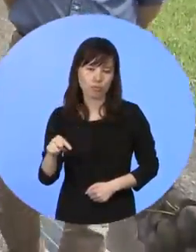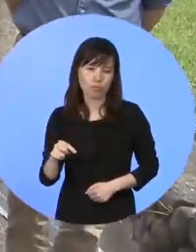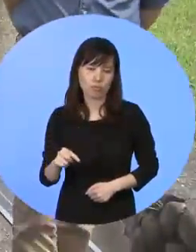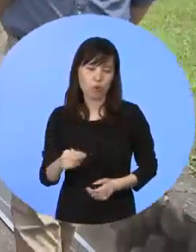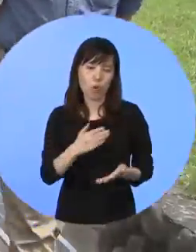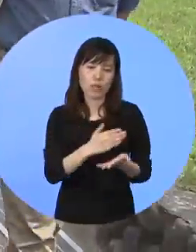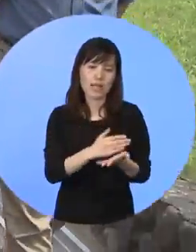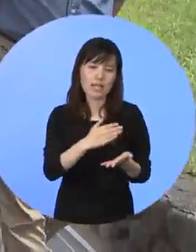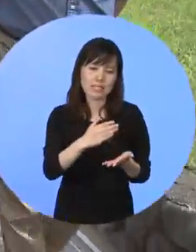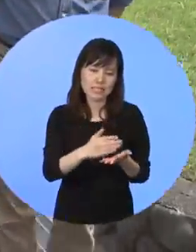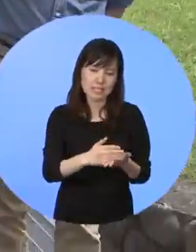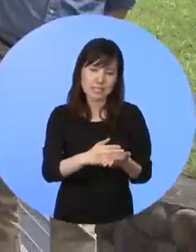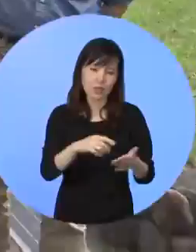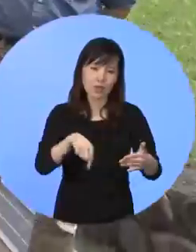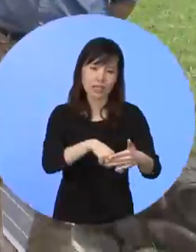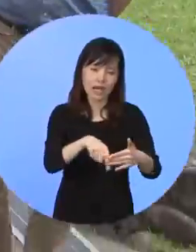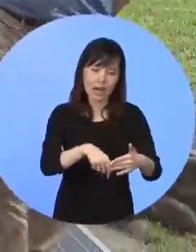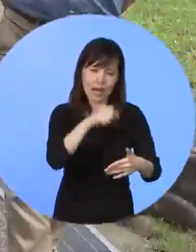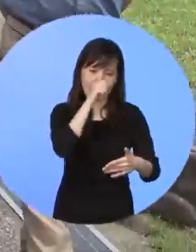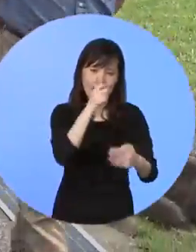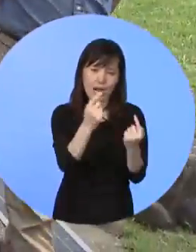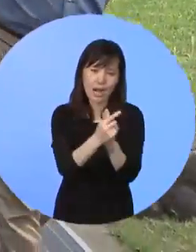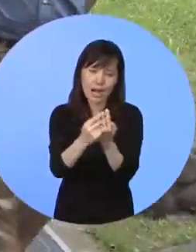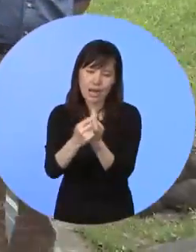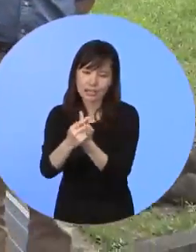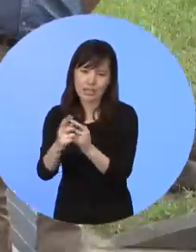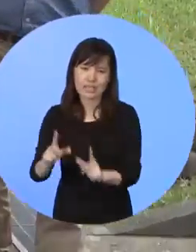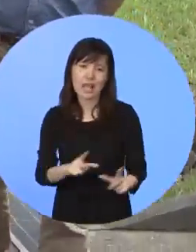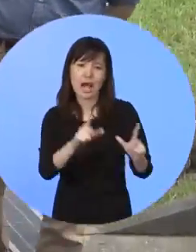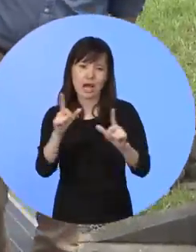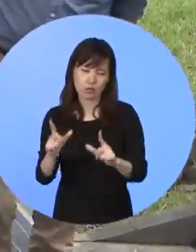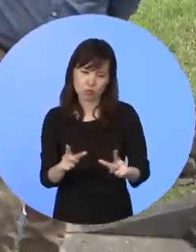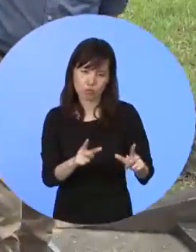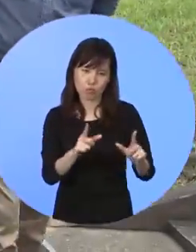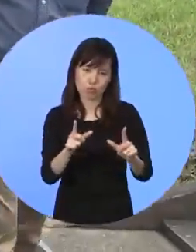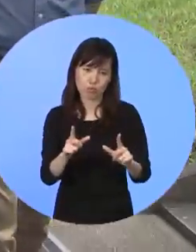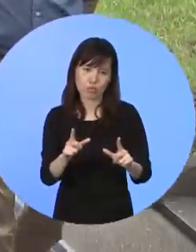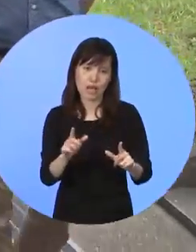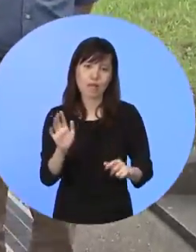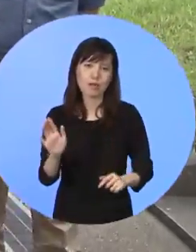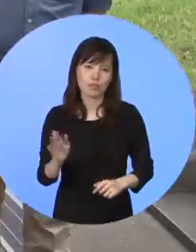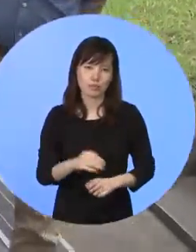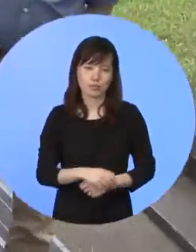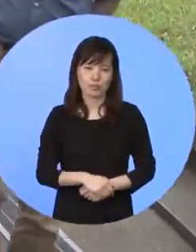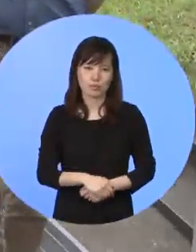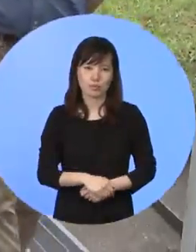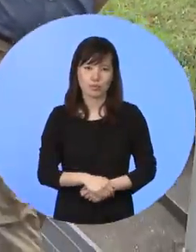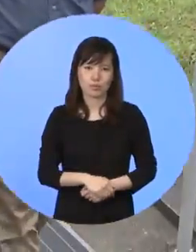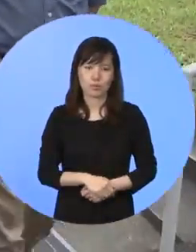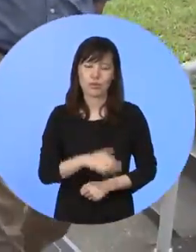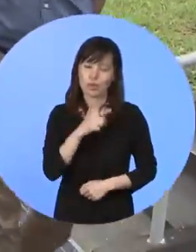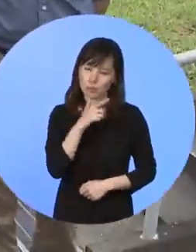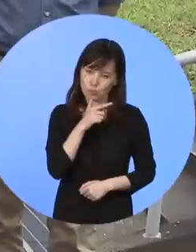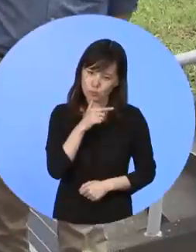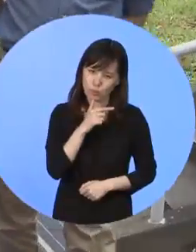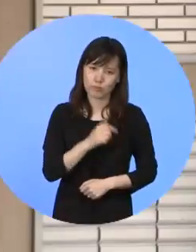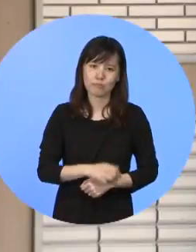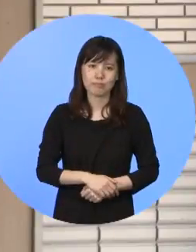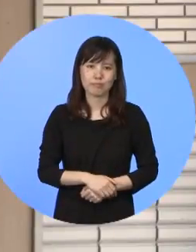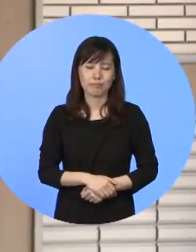良さを生かしながら新しい生活、新しいデザインのお部屋を改装して使っているところもあります。 そうなんですね、 はい、